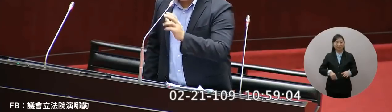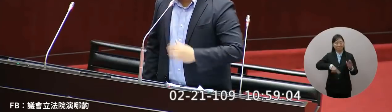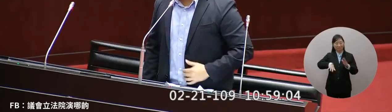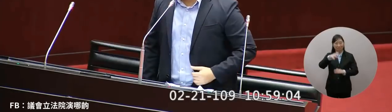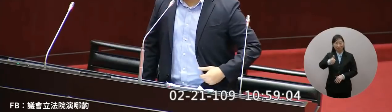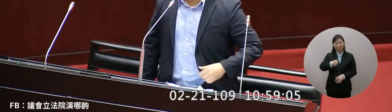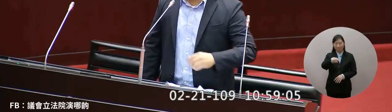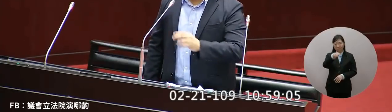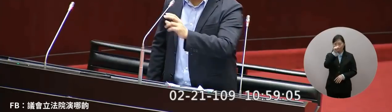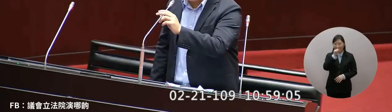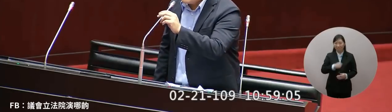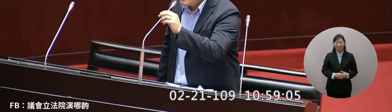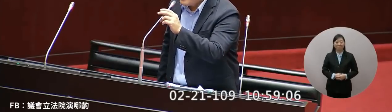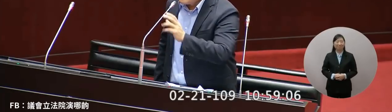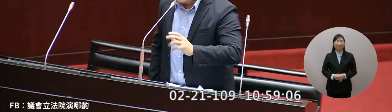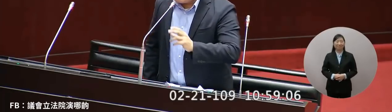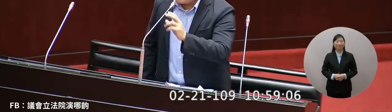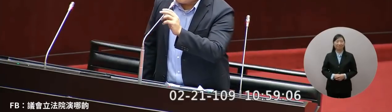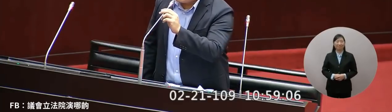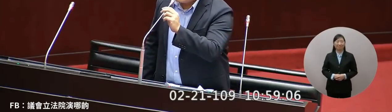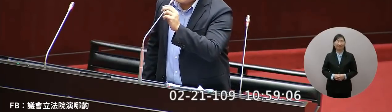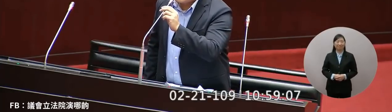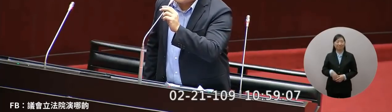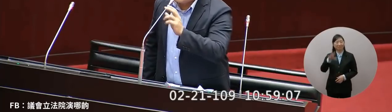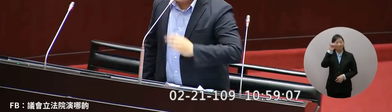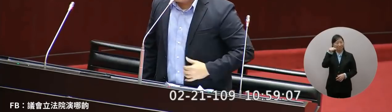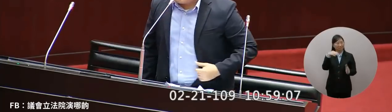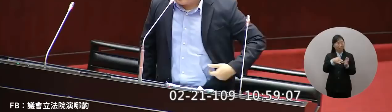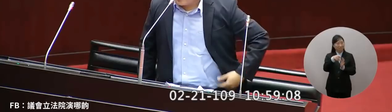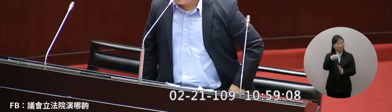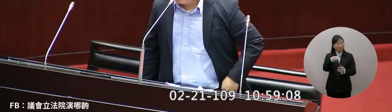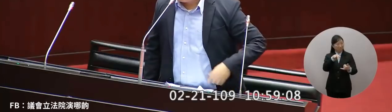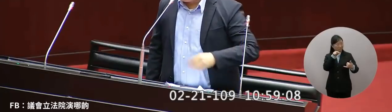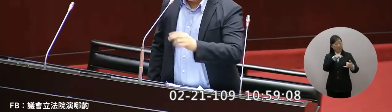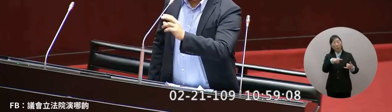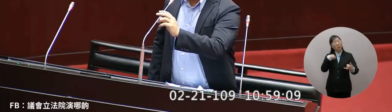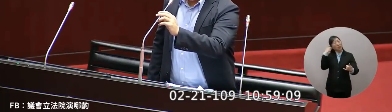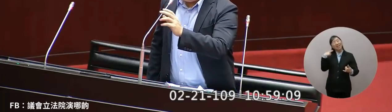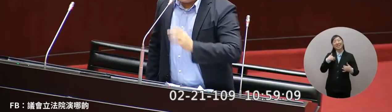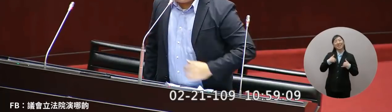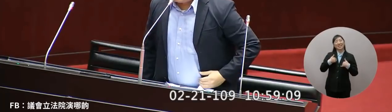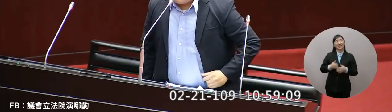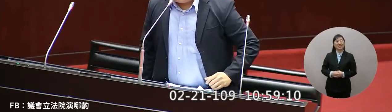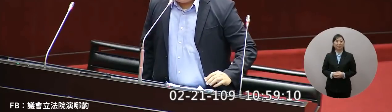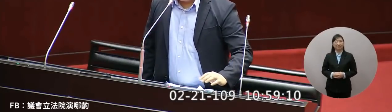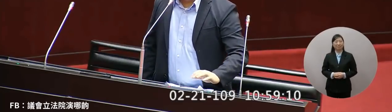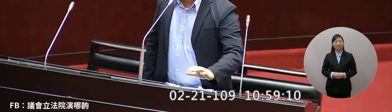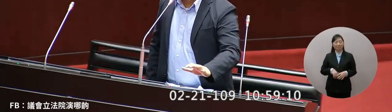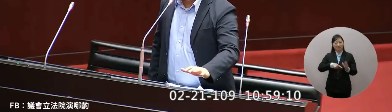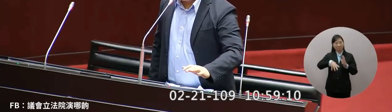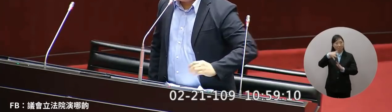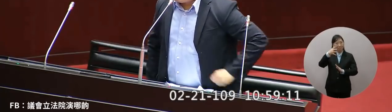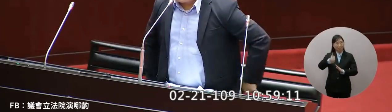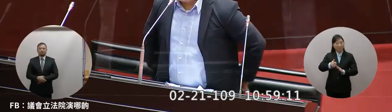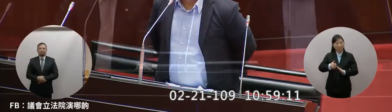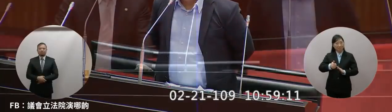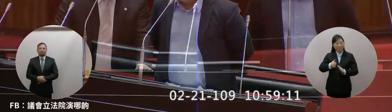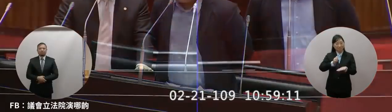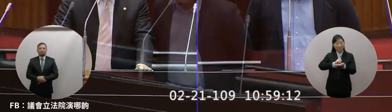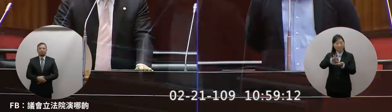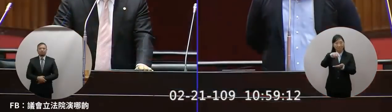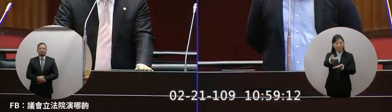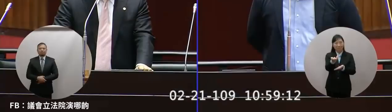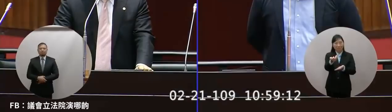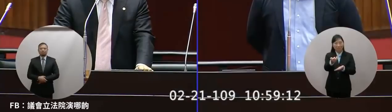院长好， 不然你又 看到院长真亲切哈。那刚刚院长就是说报告